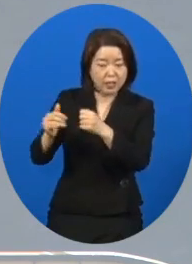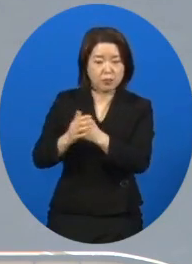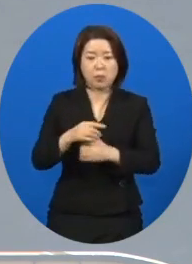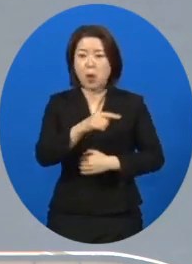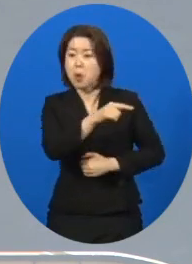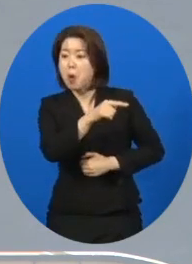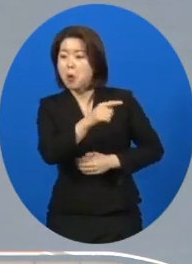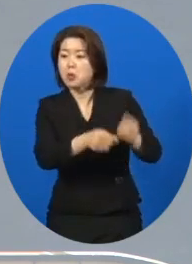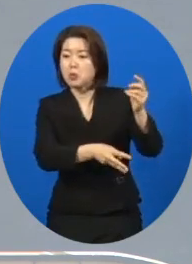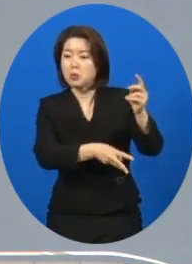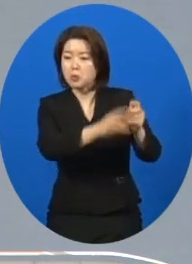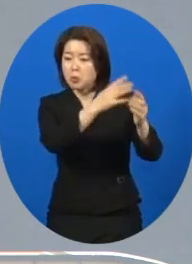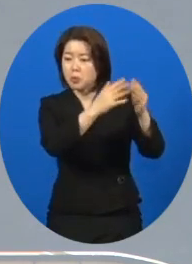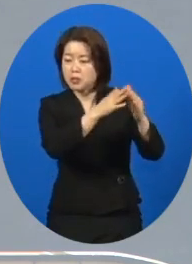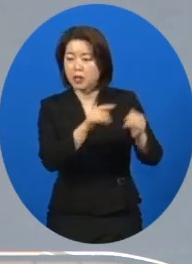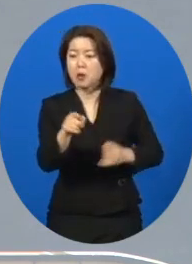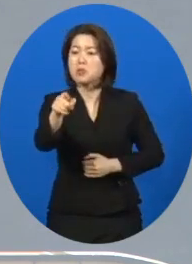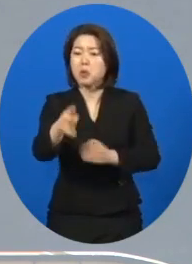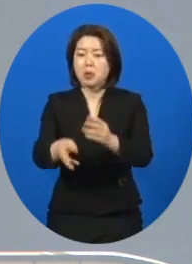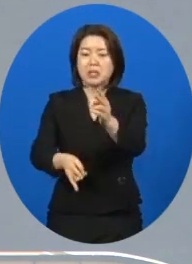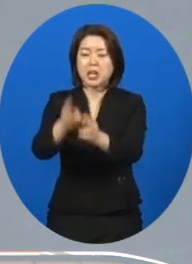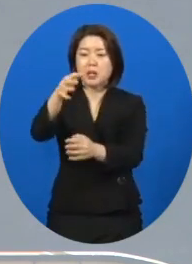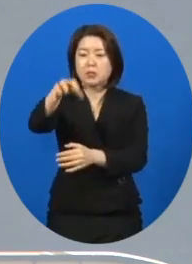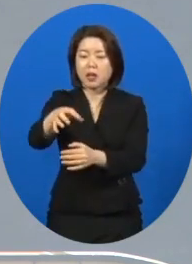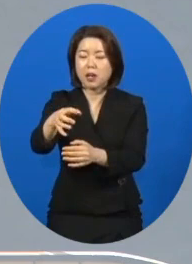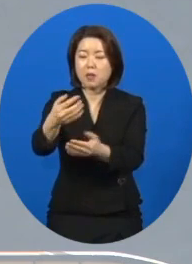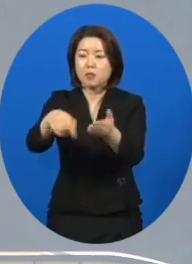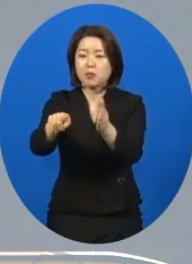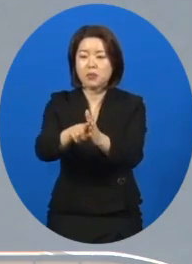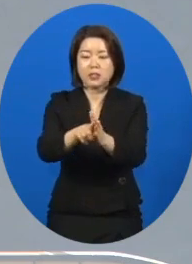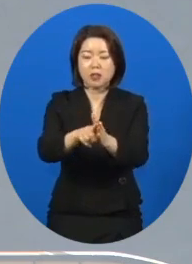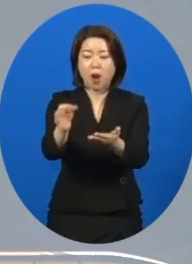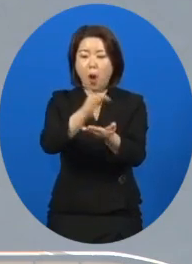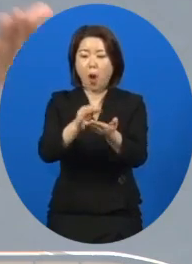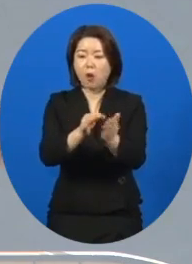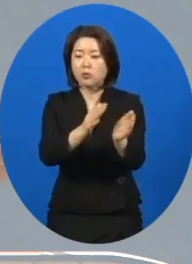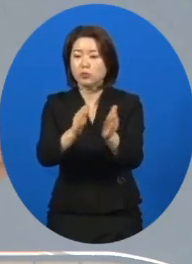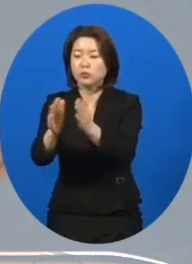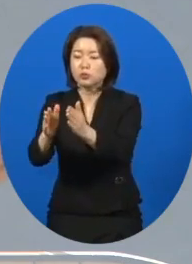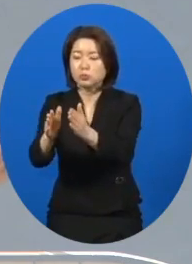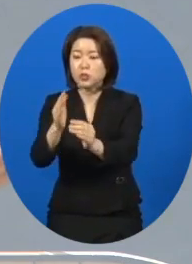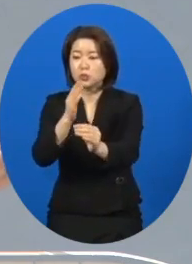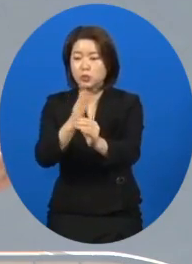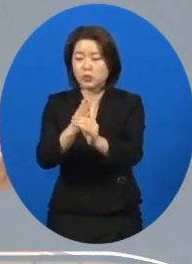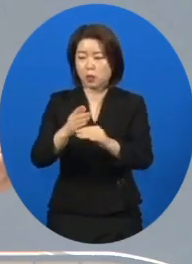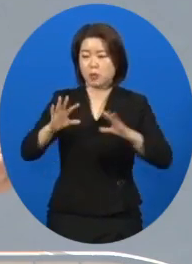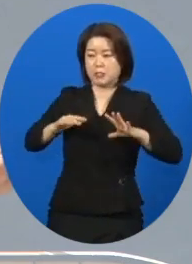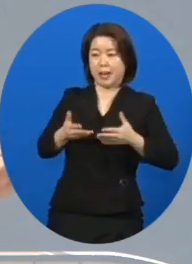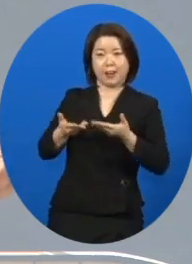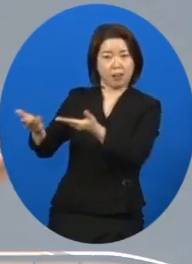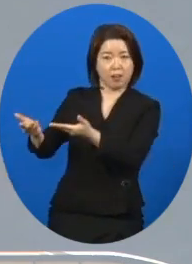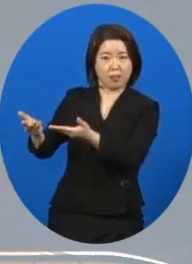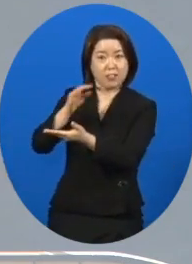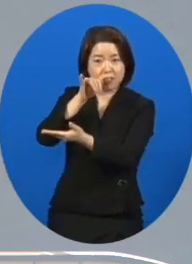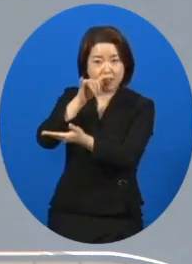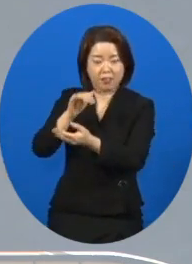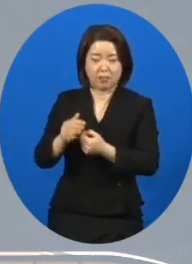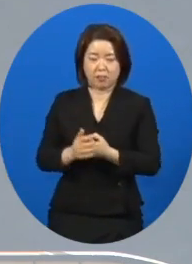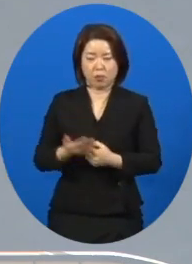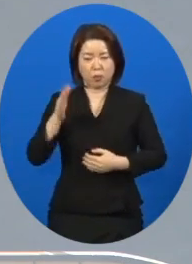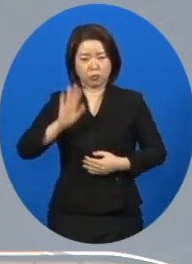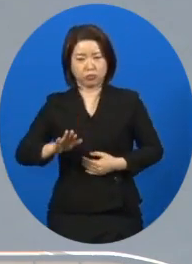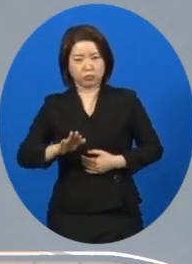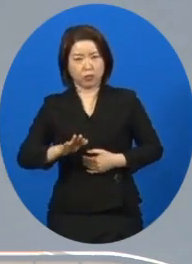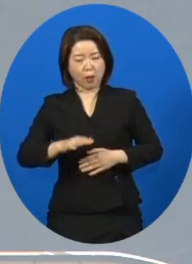교인들은 예루살렘 교회를 위해서 헌금을 준비하고 있다고 자랑을 하고 다녔습니다. 그런데